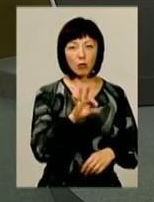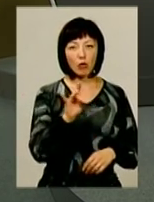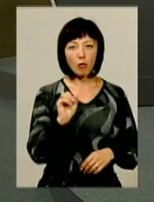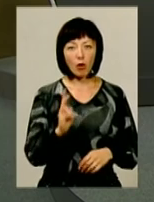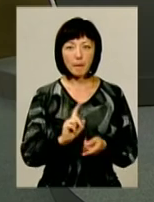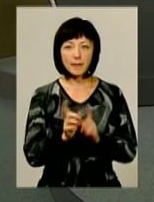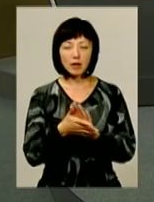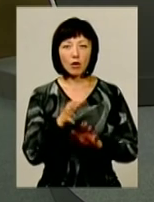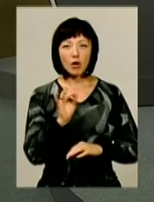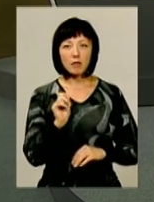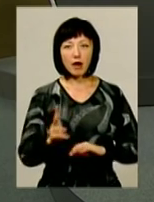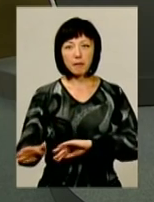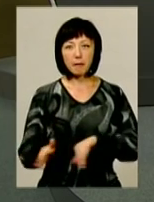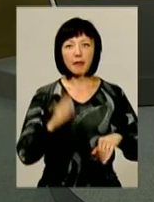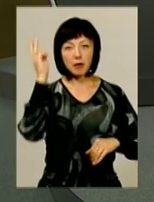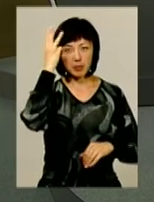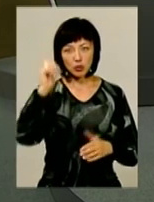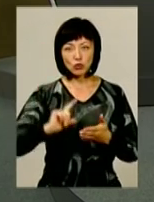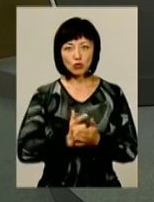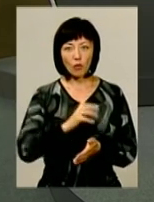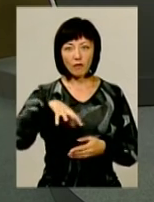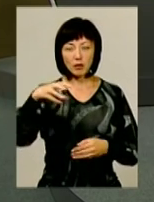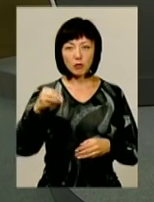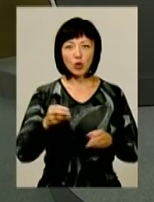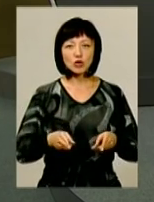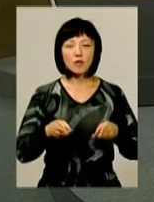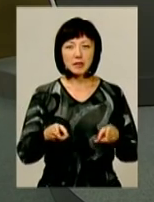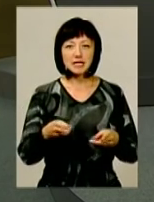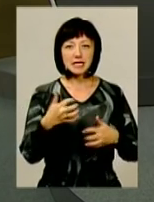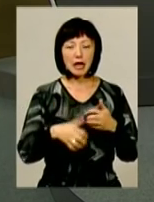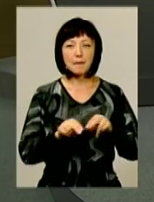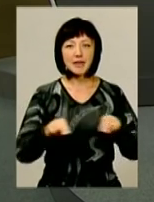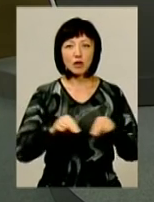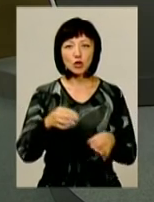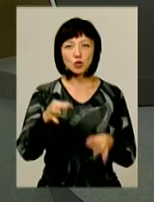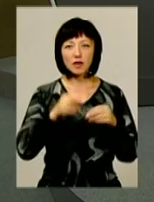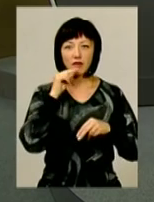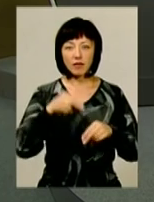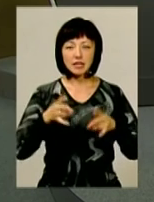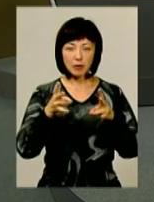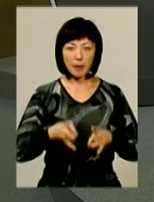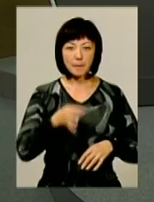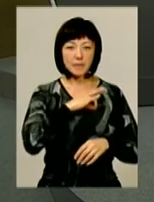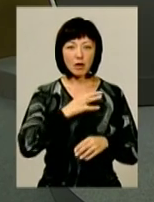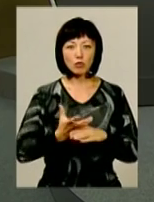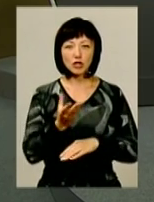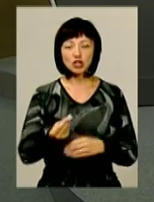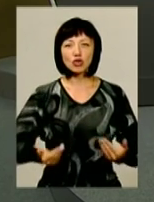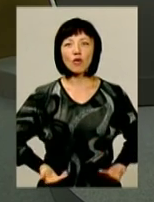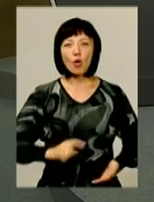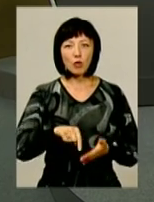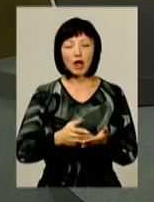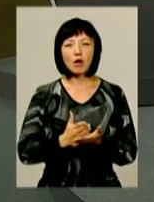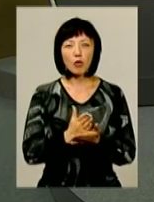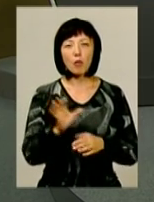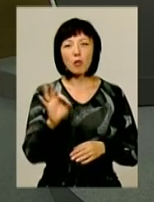Рибак. Хмельницький знову в диму, зловмисник серед педагогів, суд над винуватцем ДТП, про пільги на оплату житлово-комунальних